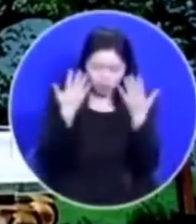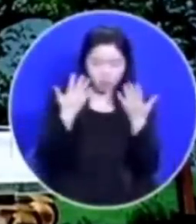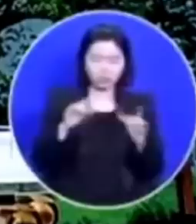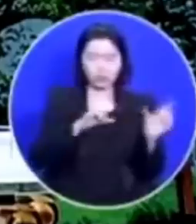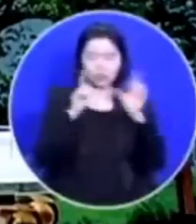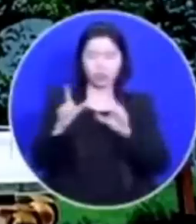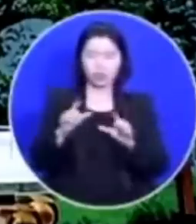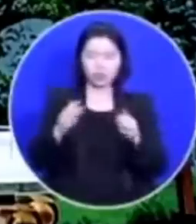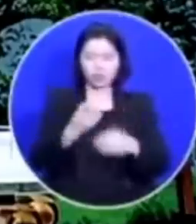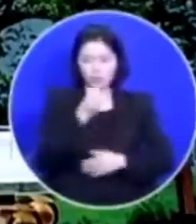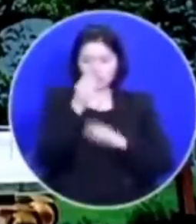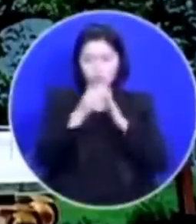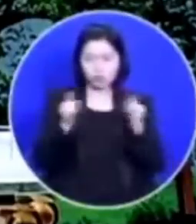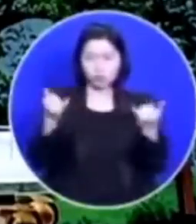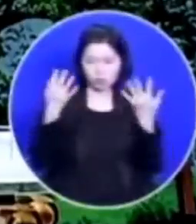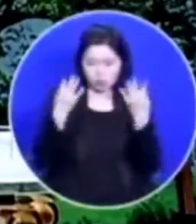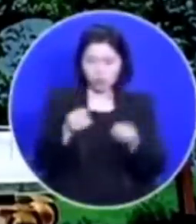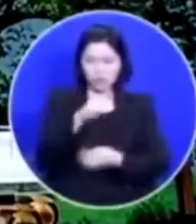많습니다